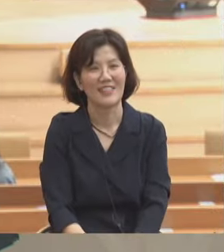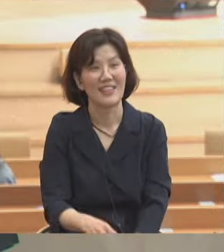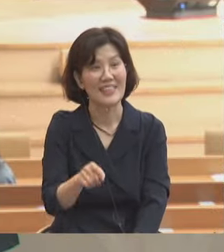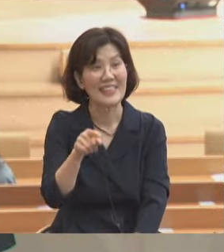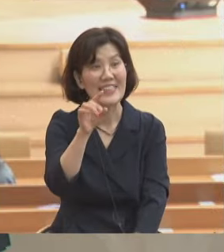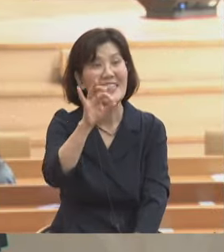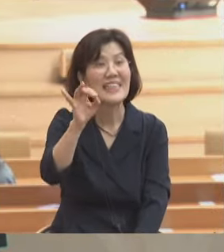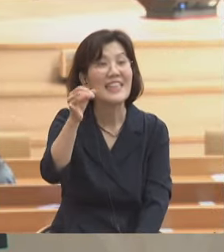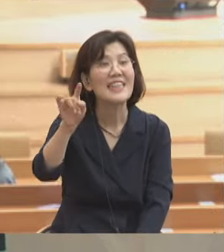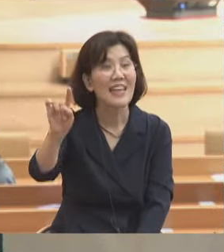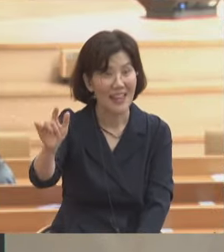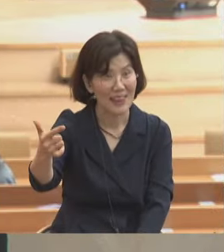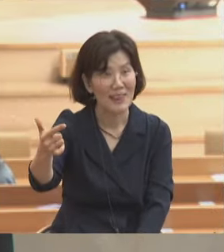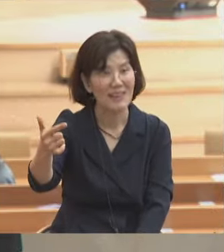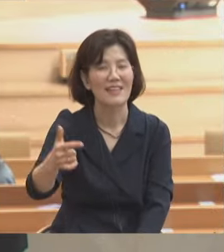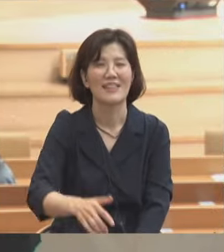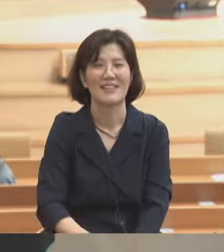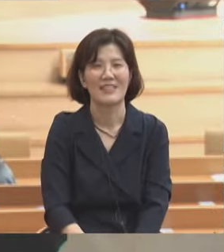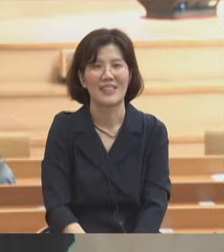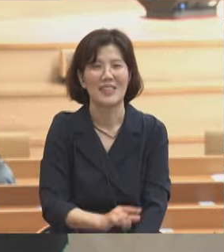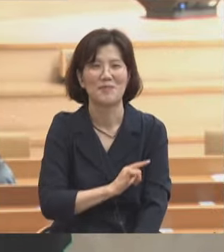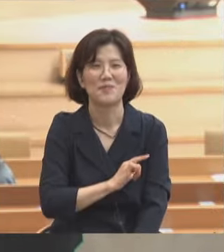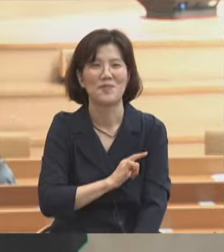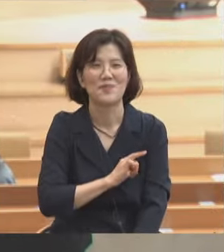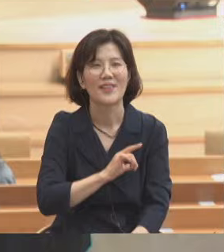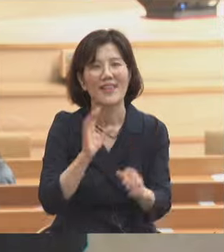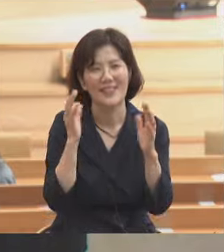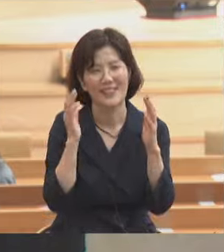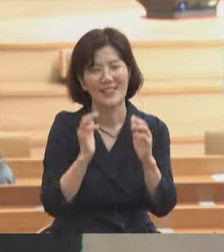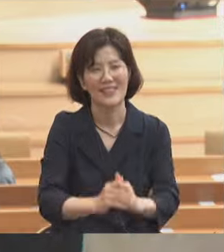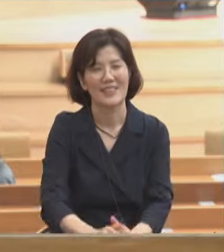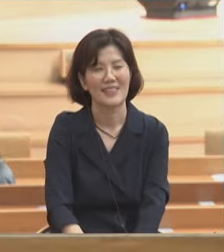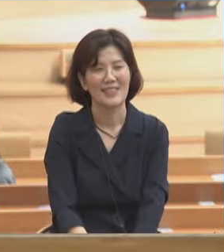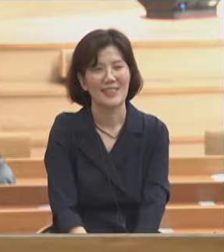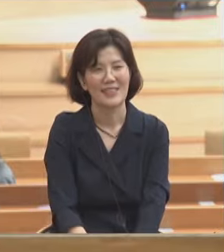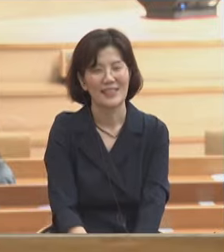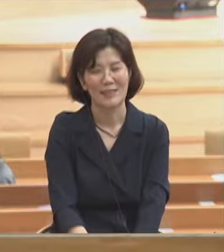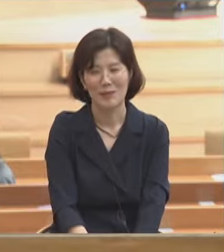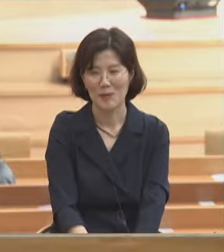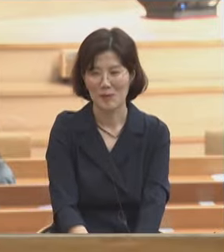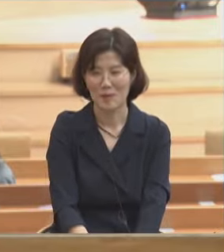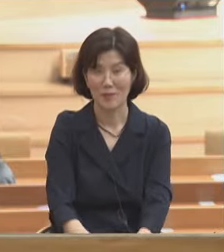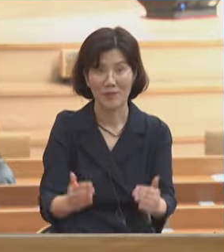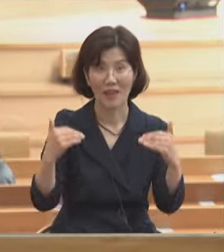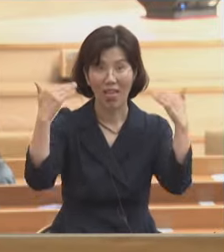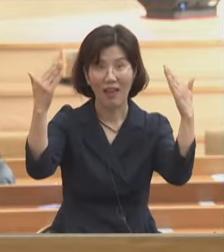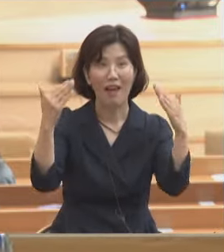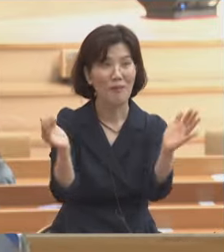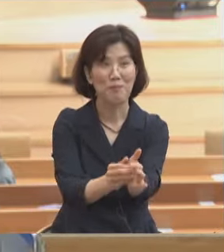이안 그죠? 네. 예. 오, 다 컸다